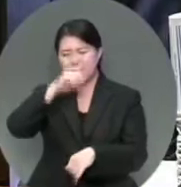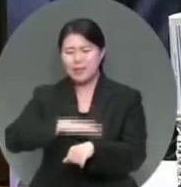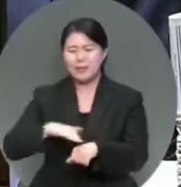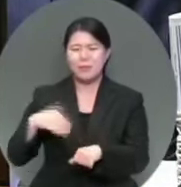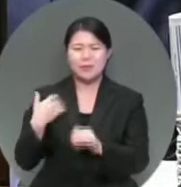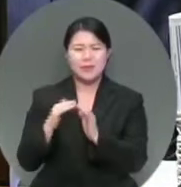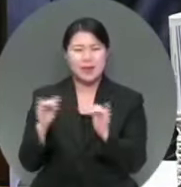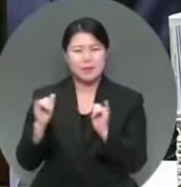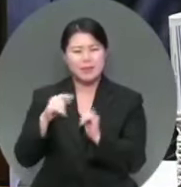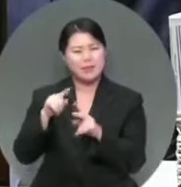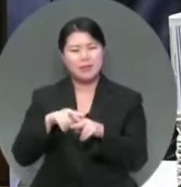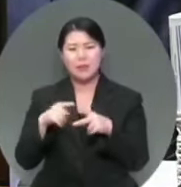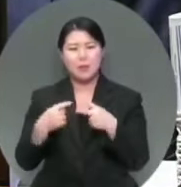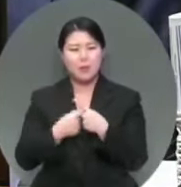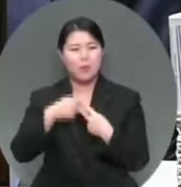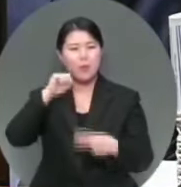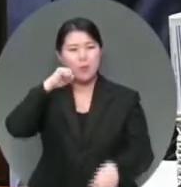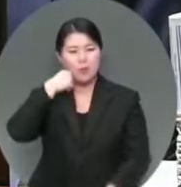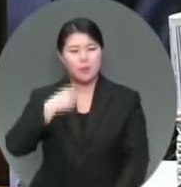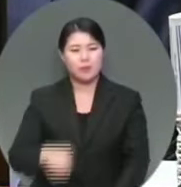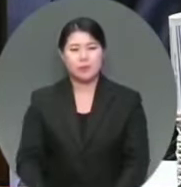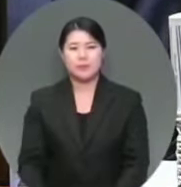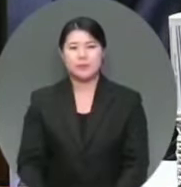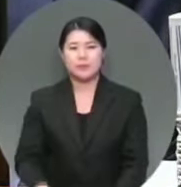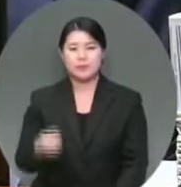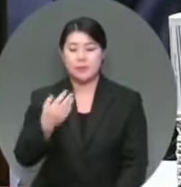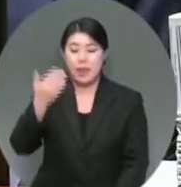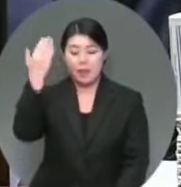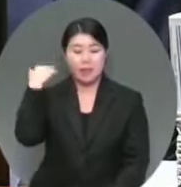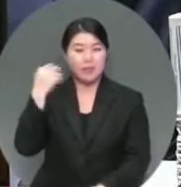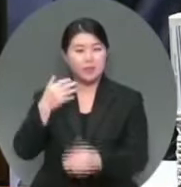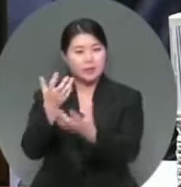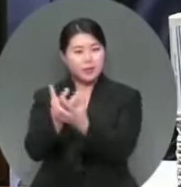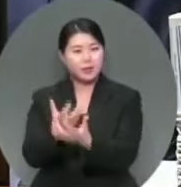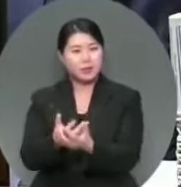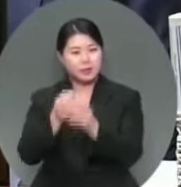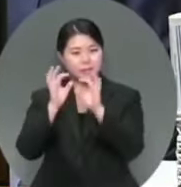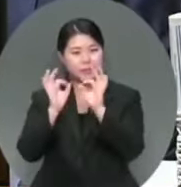쉽지 않았습니다. 그래서 그전 자료를 찾아보았습니다.